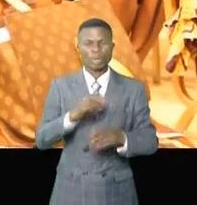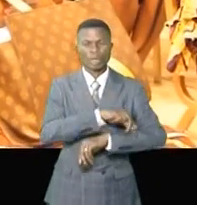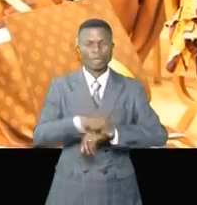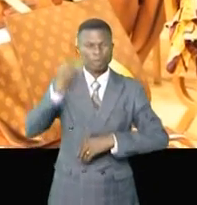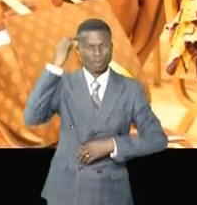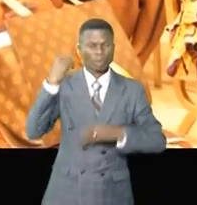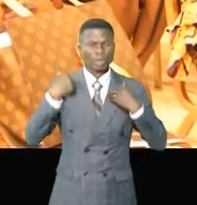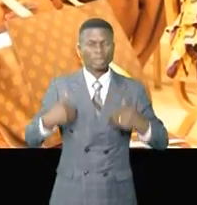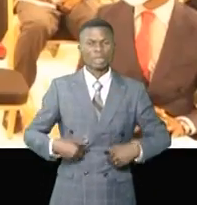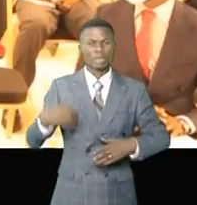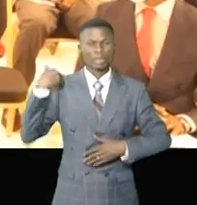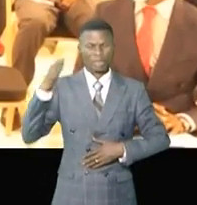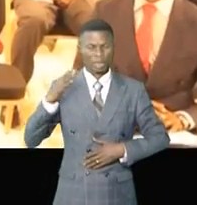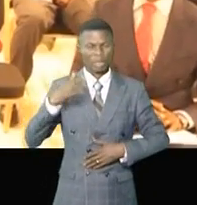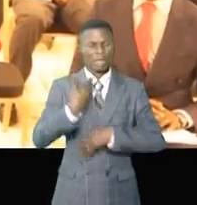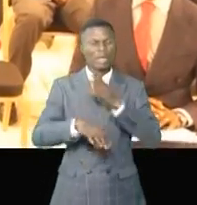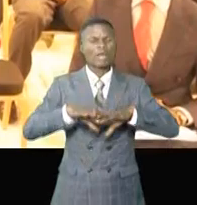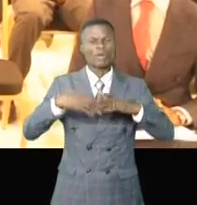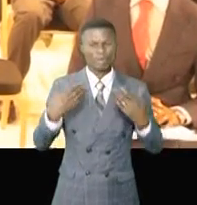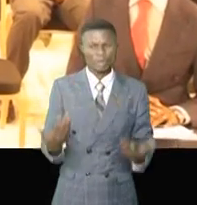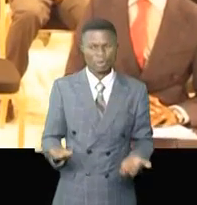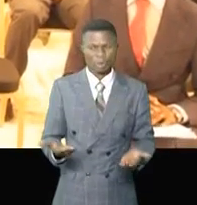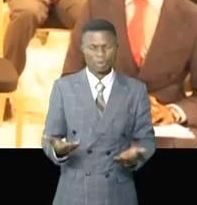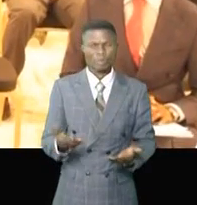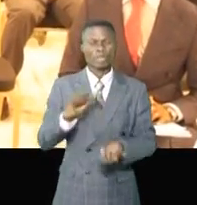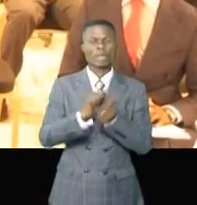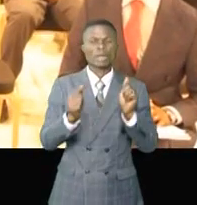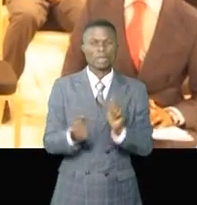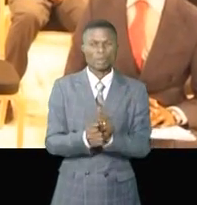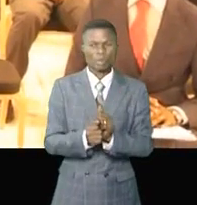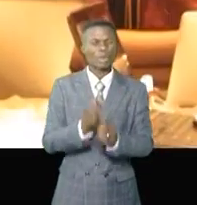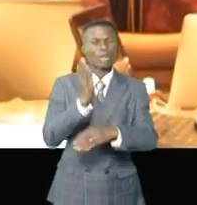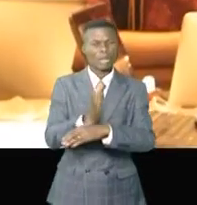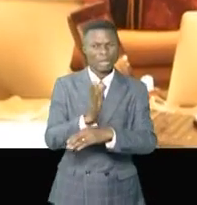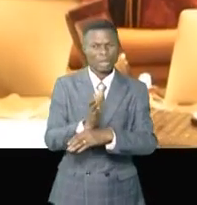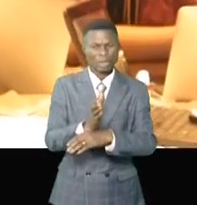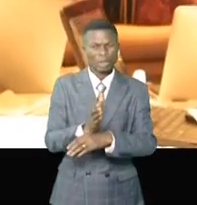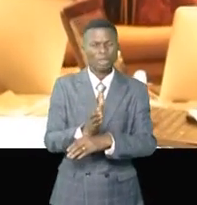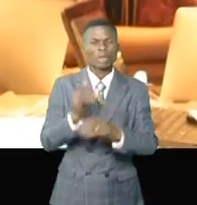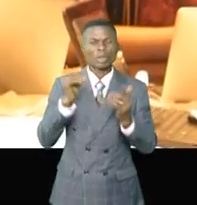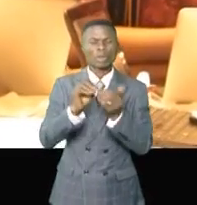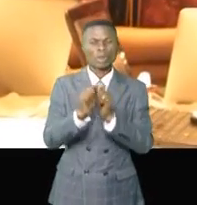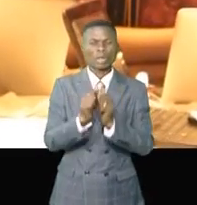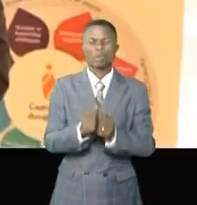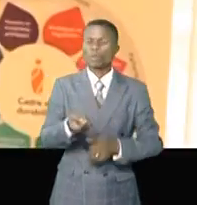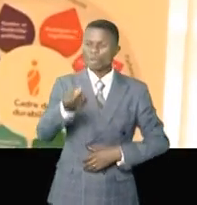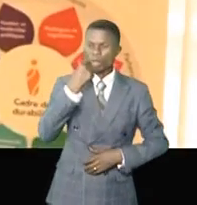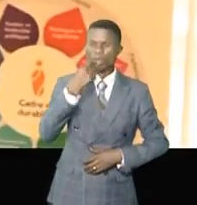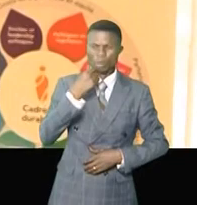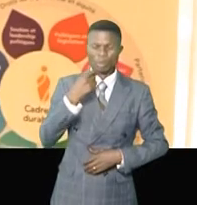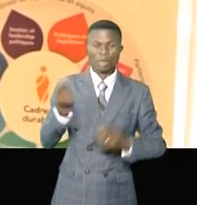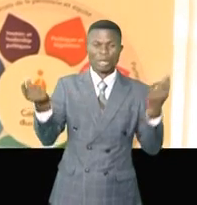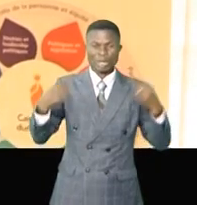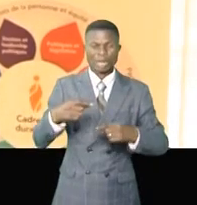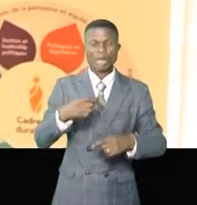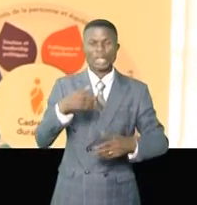de la Santé publique, va-t-il implémenter les normes et directives relatives aux soins complets d'avortement centrés sur